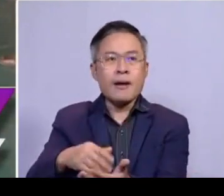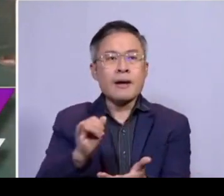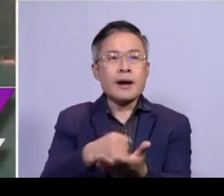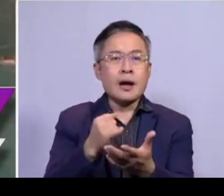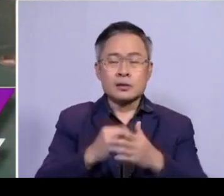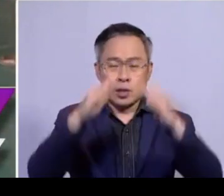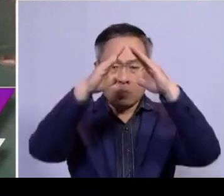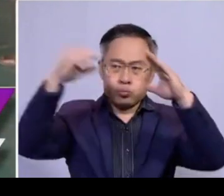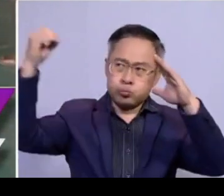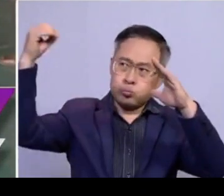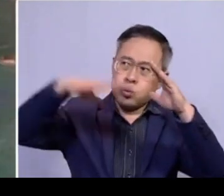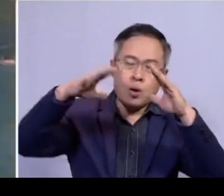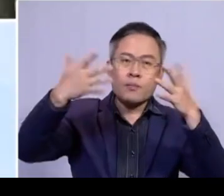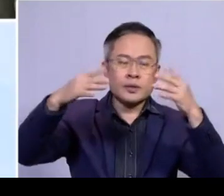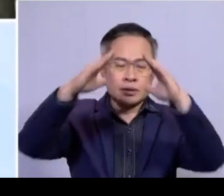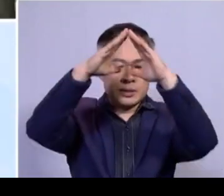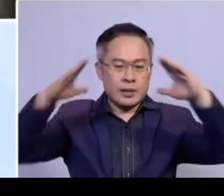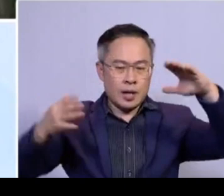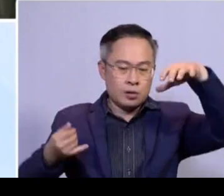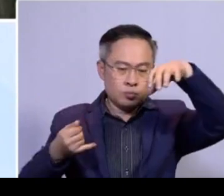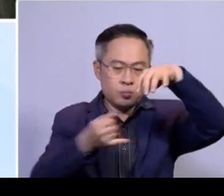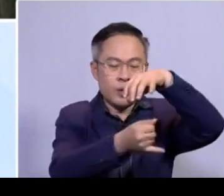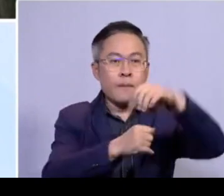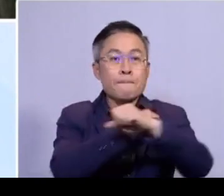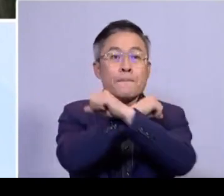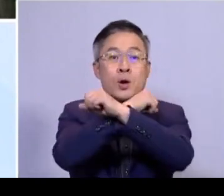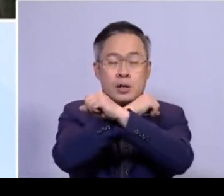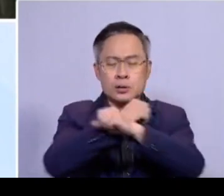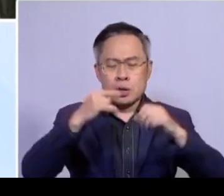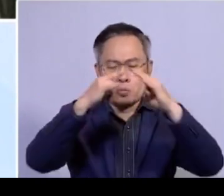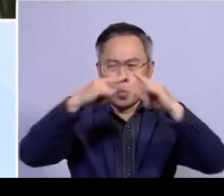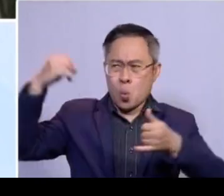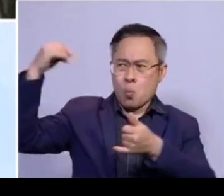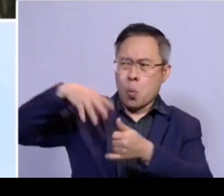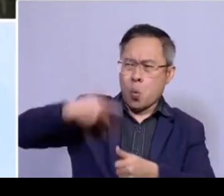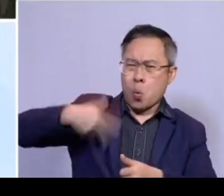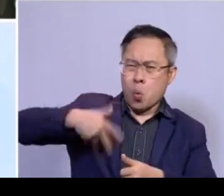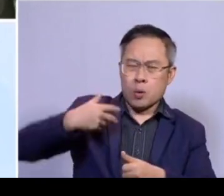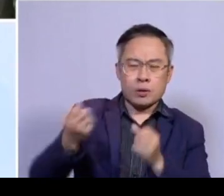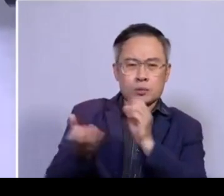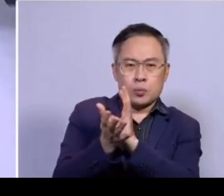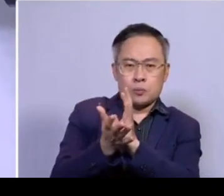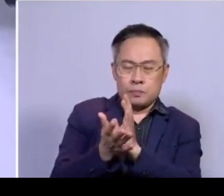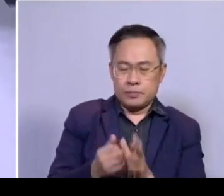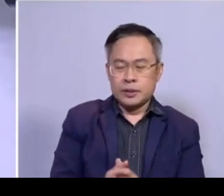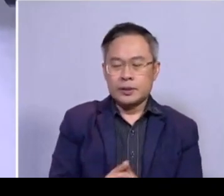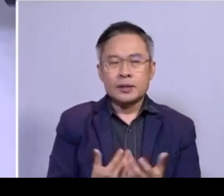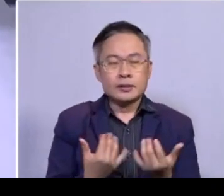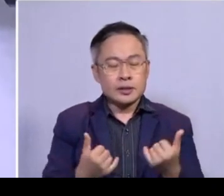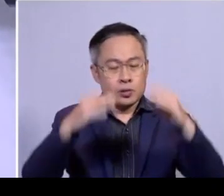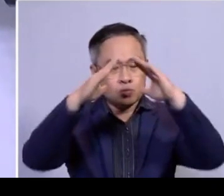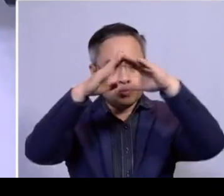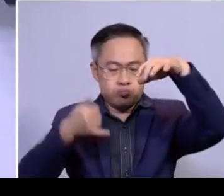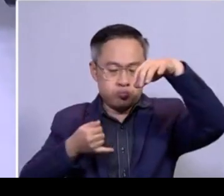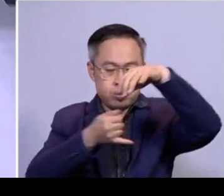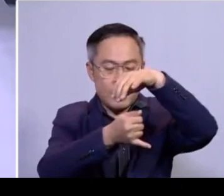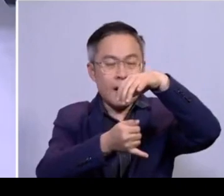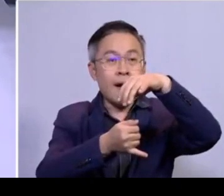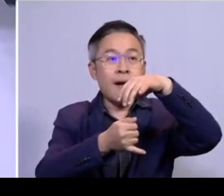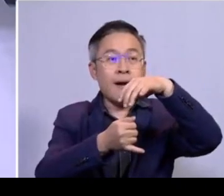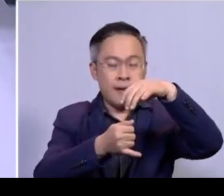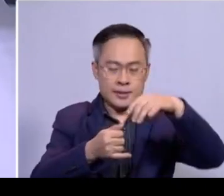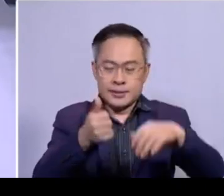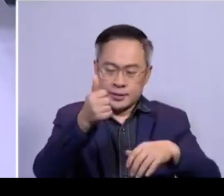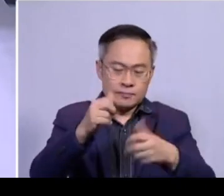ทำให้สภาพอากาศที่ร้อนนั้นอาจจะไม่ได้เป็นอุปสรรคเท่าไหร่ค่ะช่วงนี้กลับไปทางสถานีค่ะ ขอบคุณคุณเพลินพิษนะครับในพื้นที่จังหวัดนครศรีธรรมราช